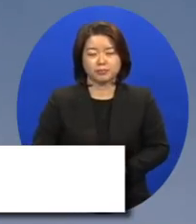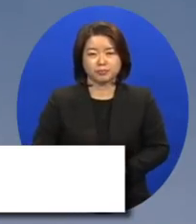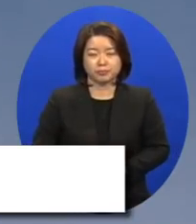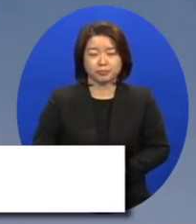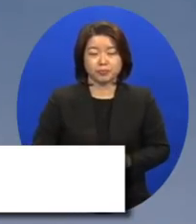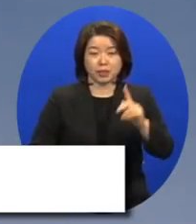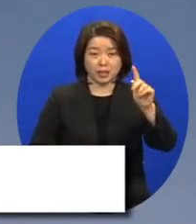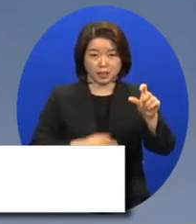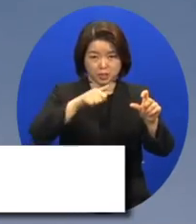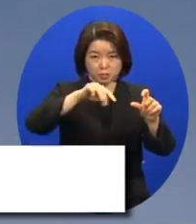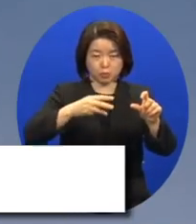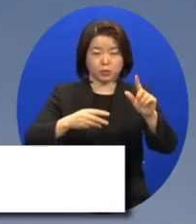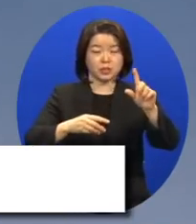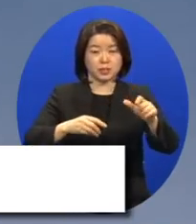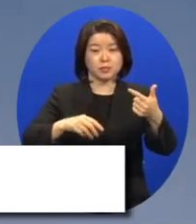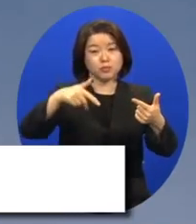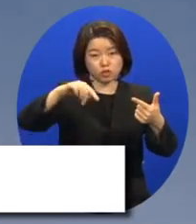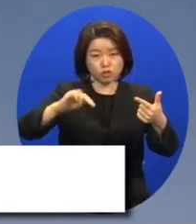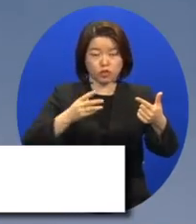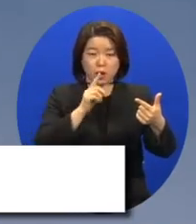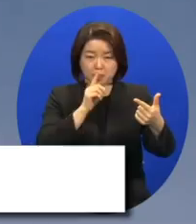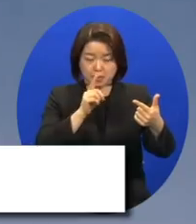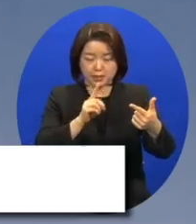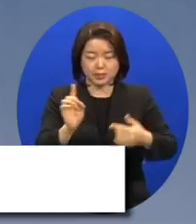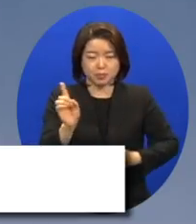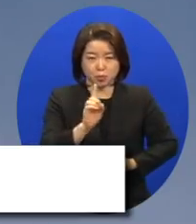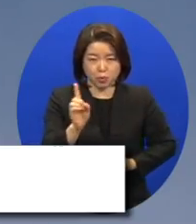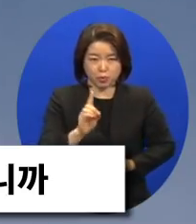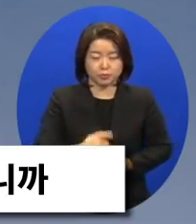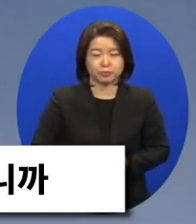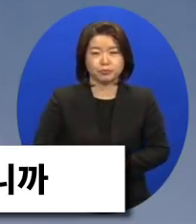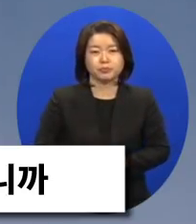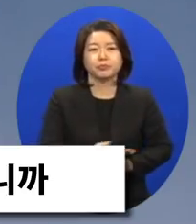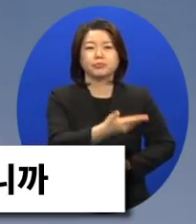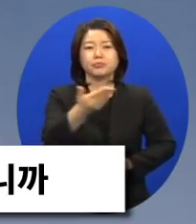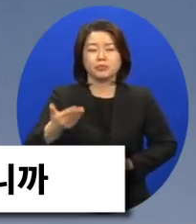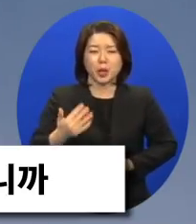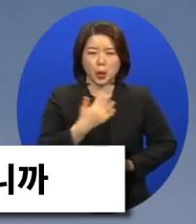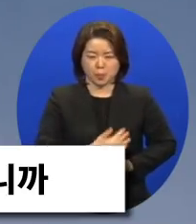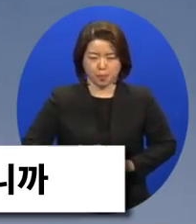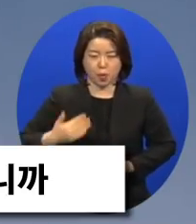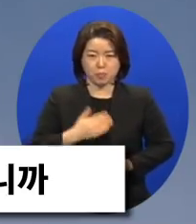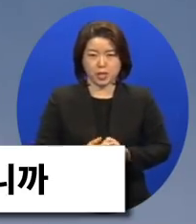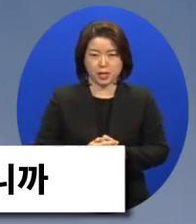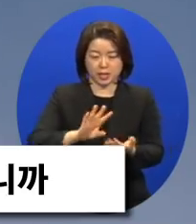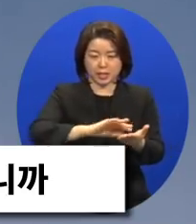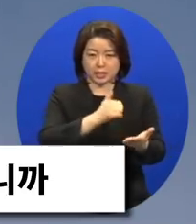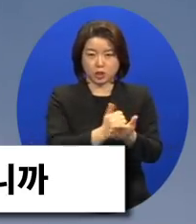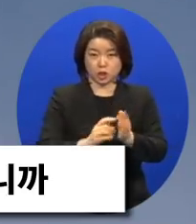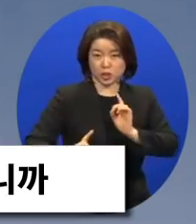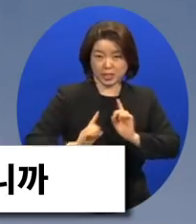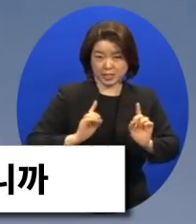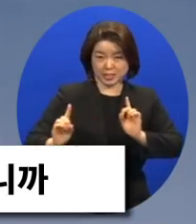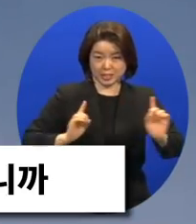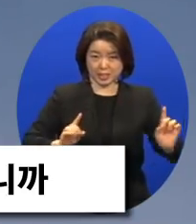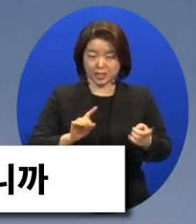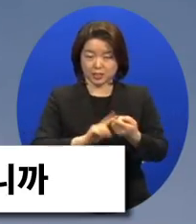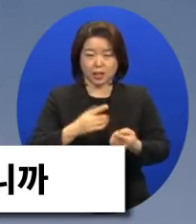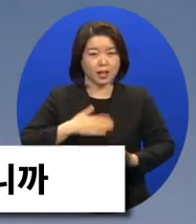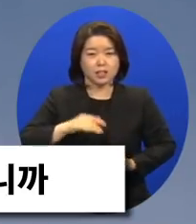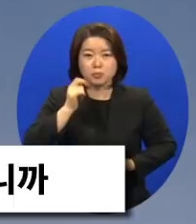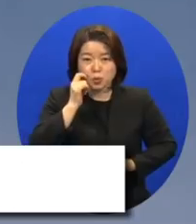15절 16절 말씀에 이렇게 말씀했습니다 여러분의 몸이 그리스도의 지체를 않은 것을 알지